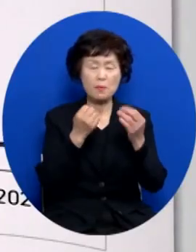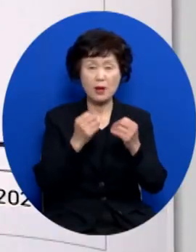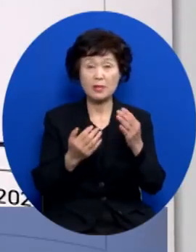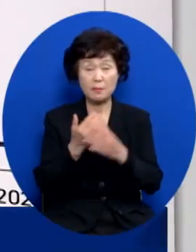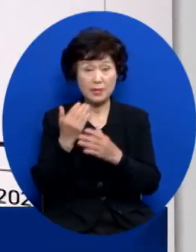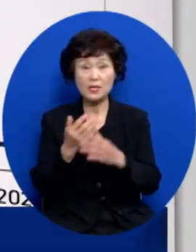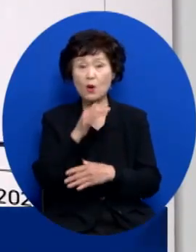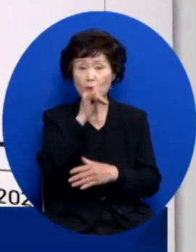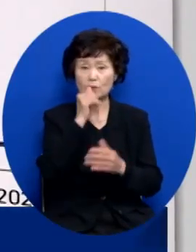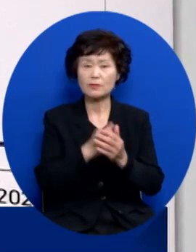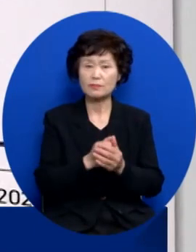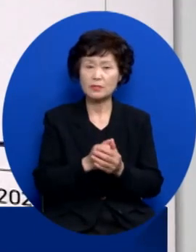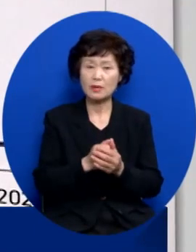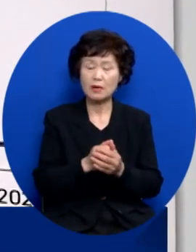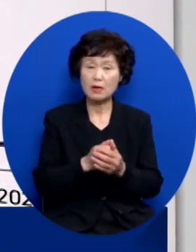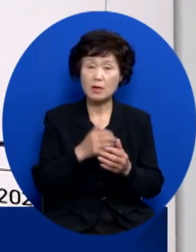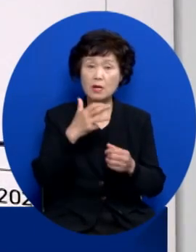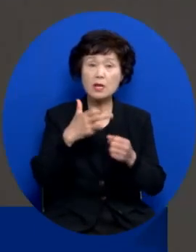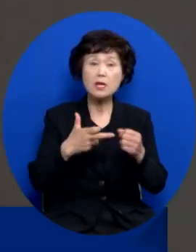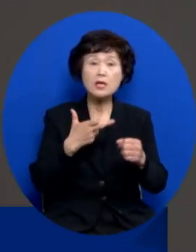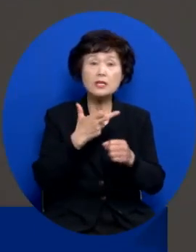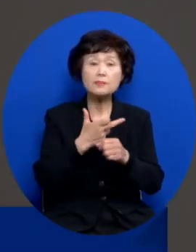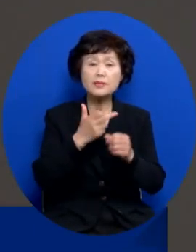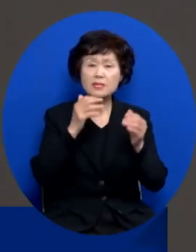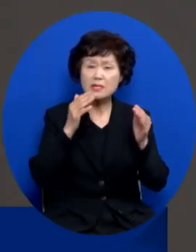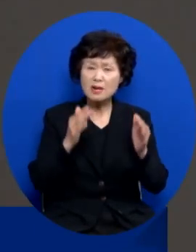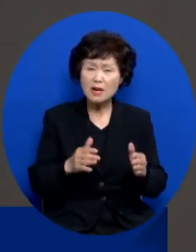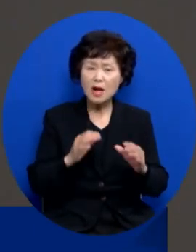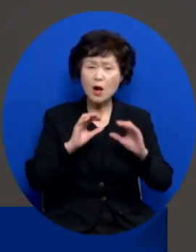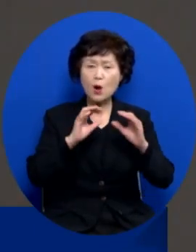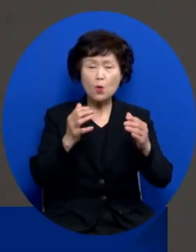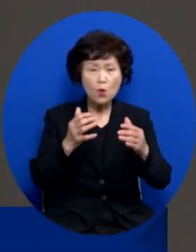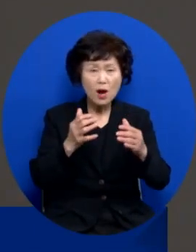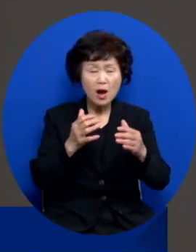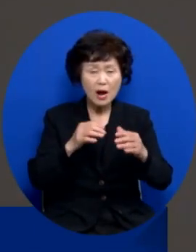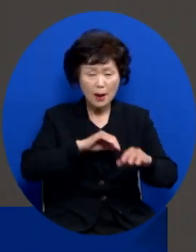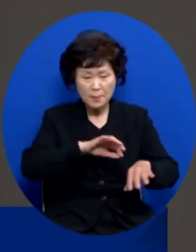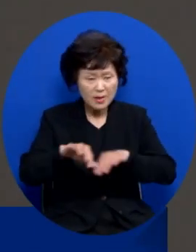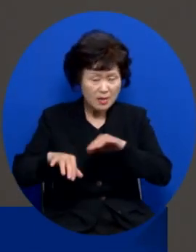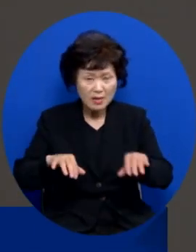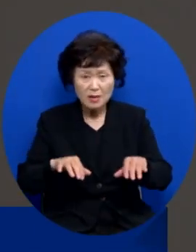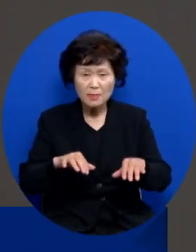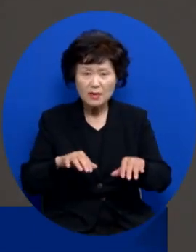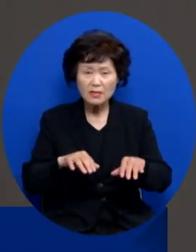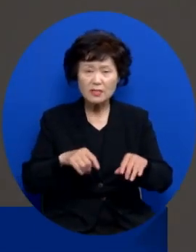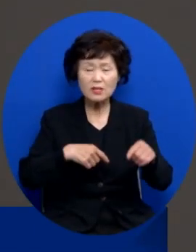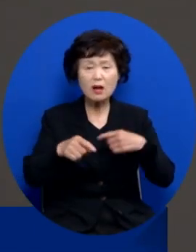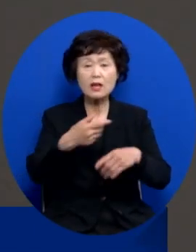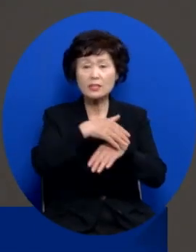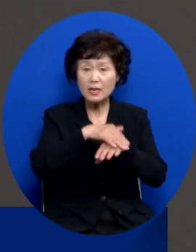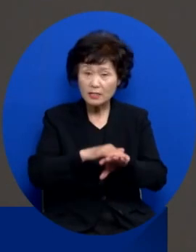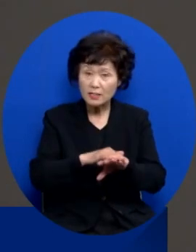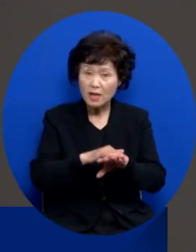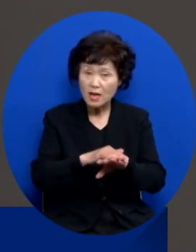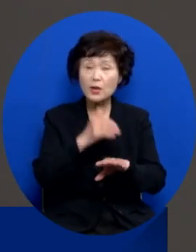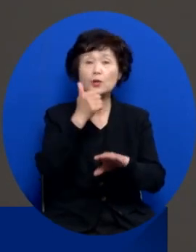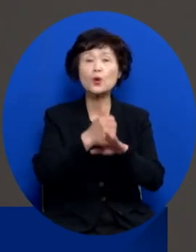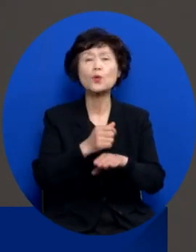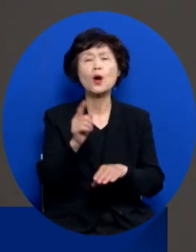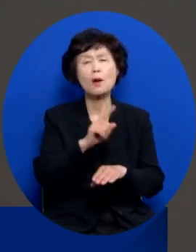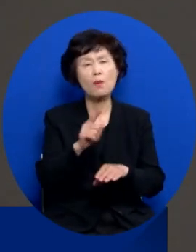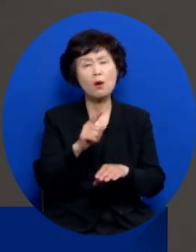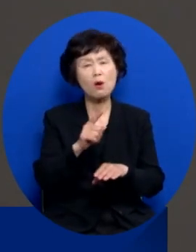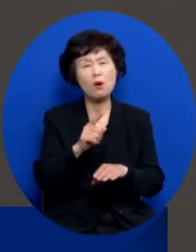한 17년 동안 국가가 개입해서 뭔가 정책을 펼쳤는데 결과는 아주